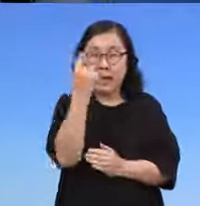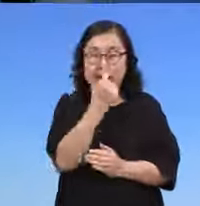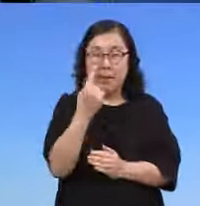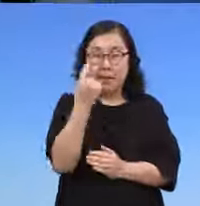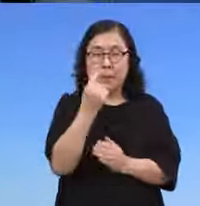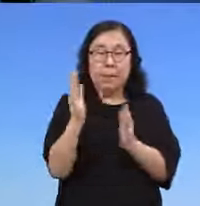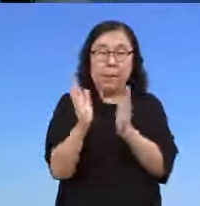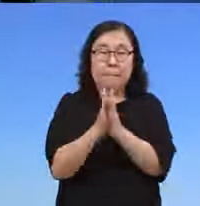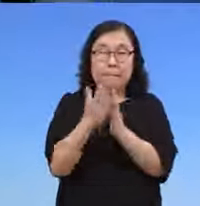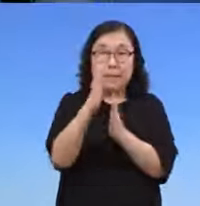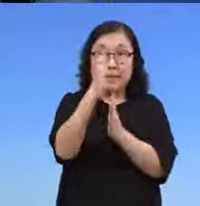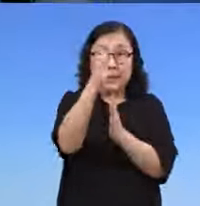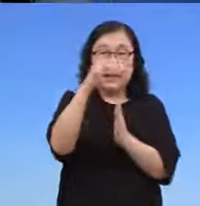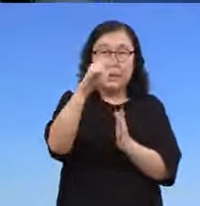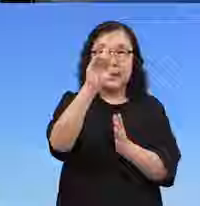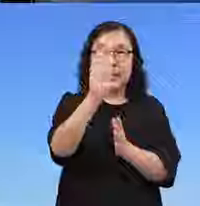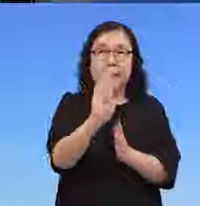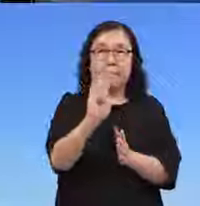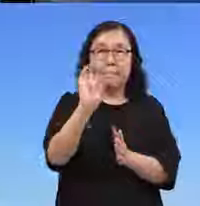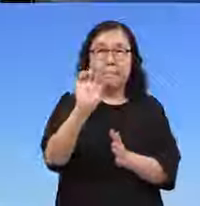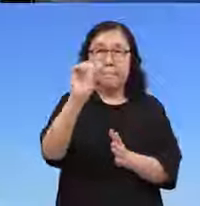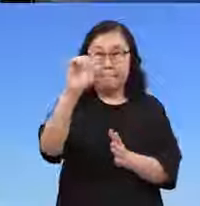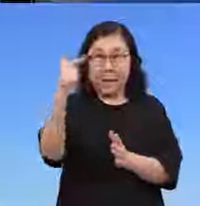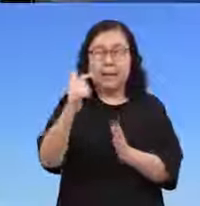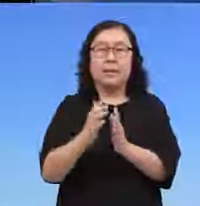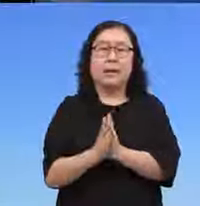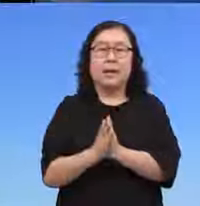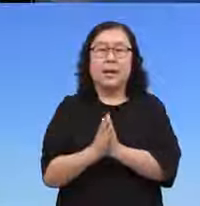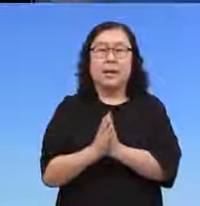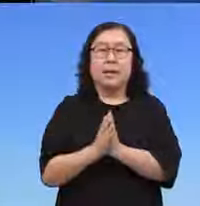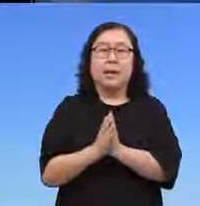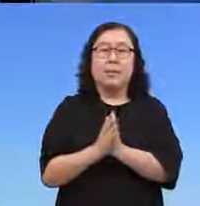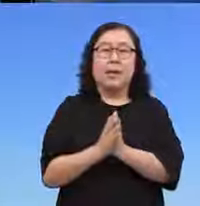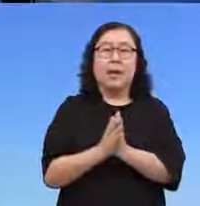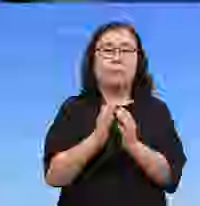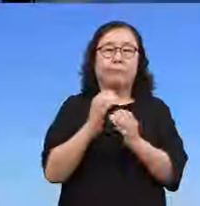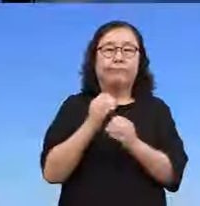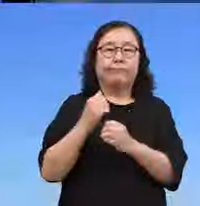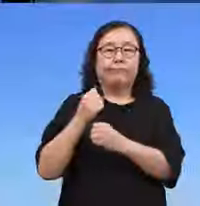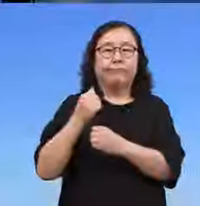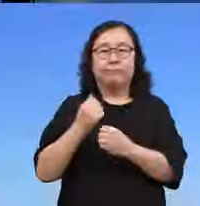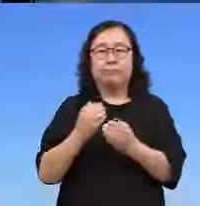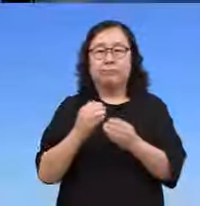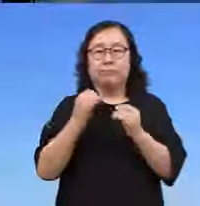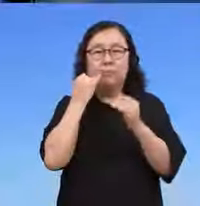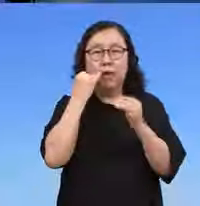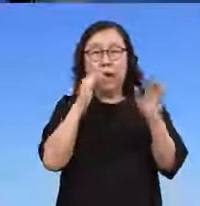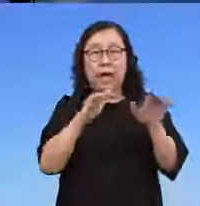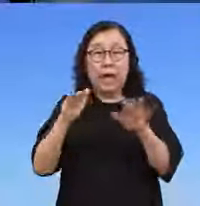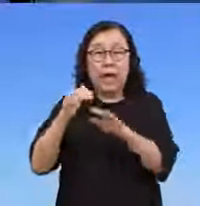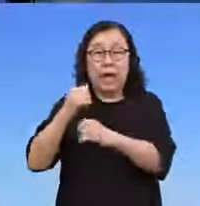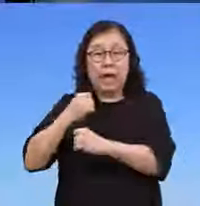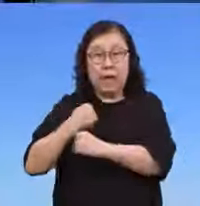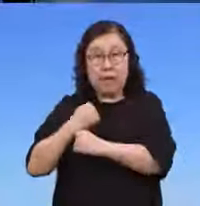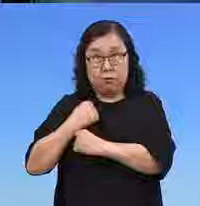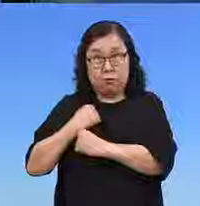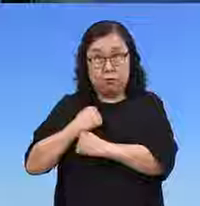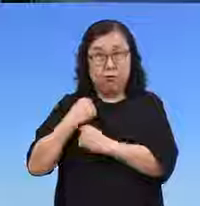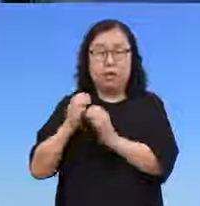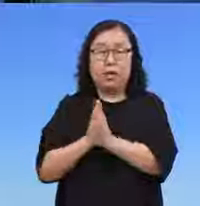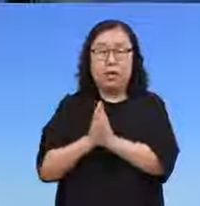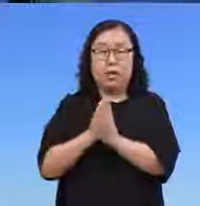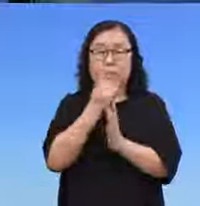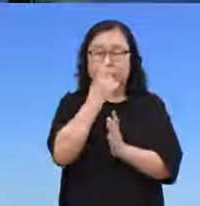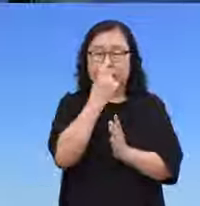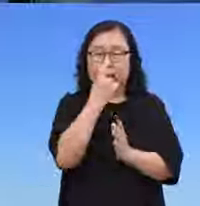갑판, 해군 수병들은 우중충한 군함을 제법 그럴듯한 유람선으로 꾸며놓았습니다.